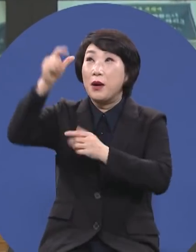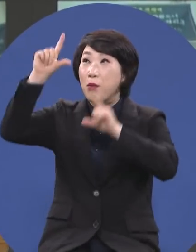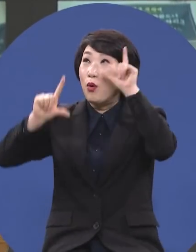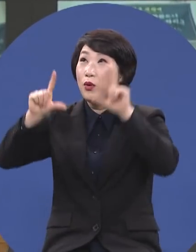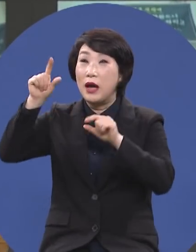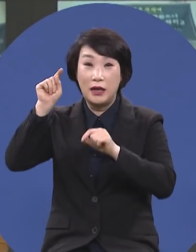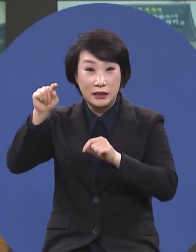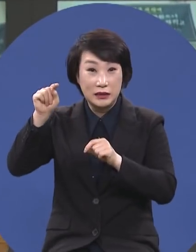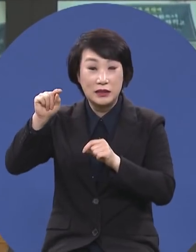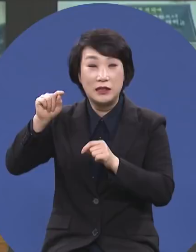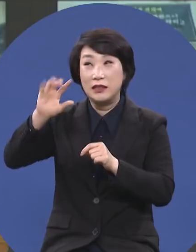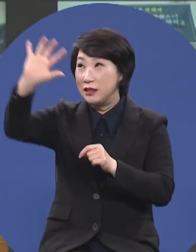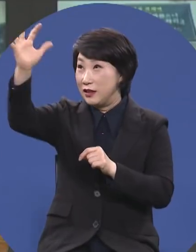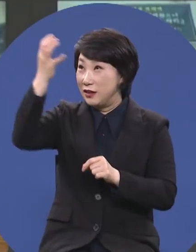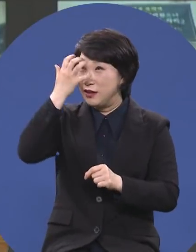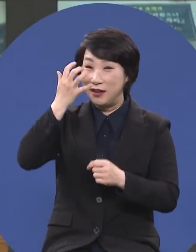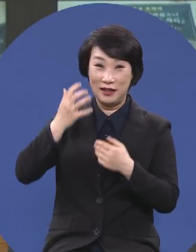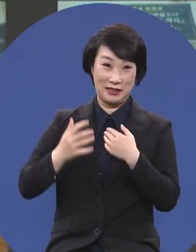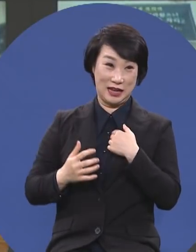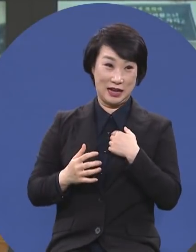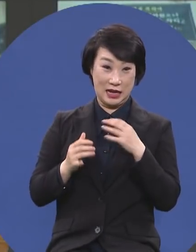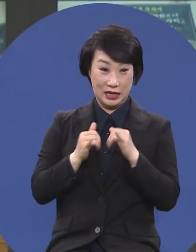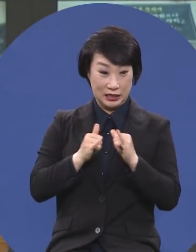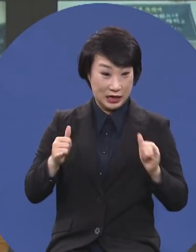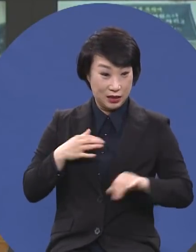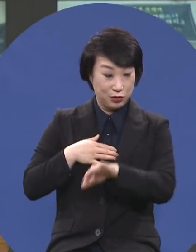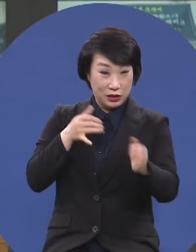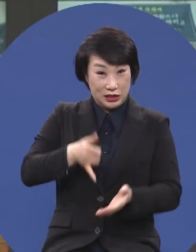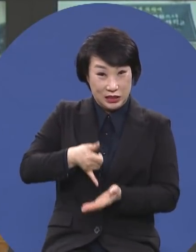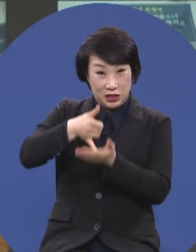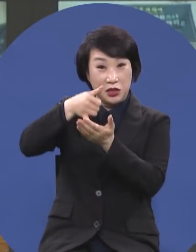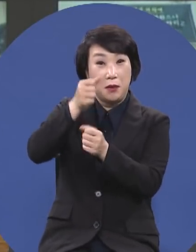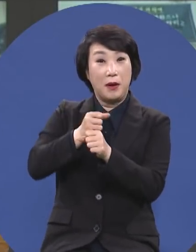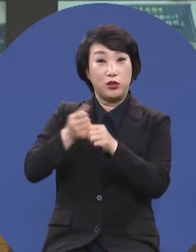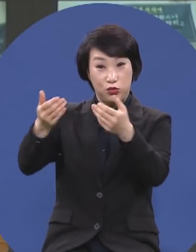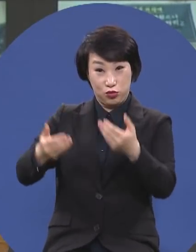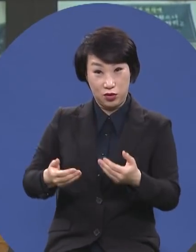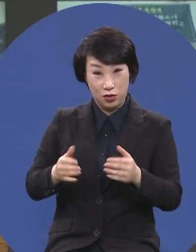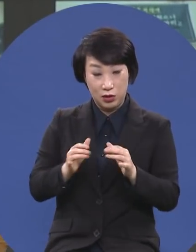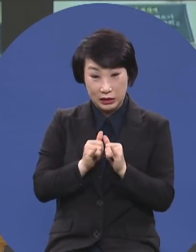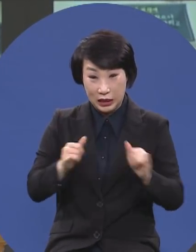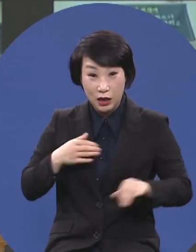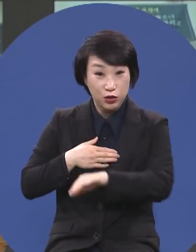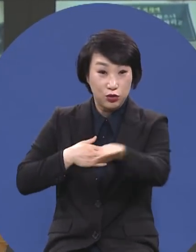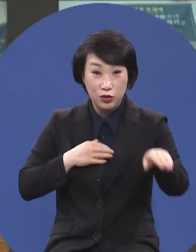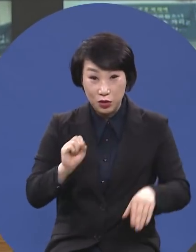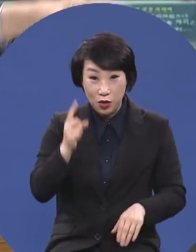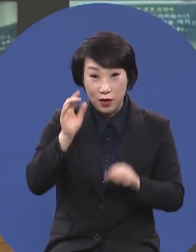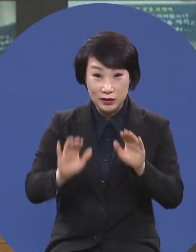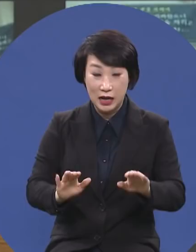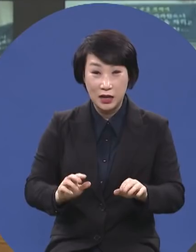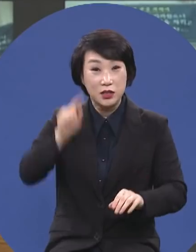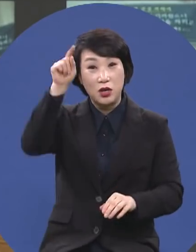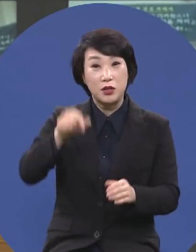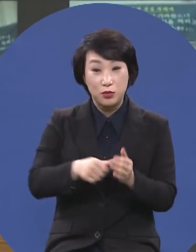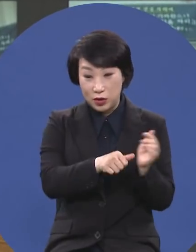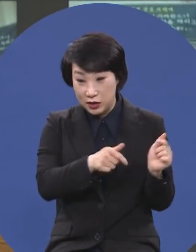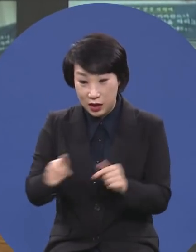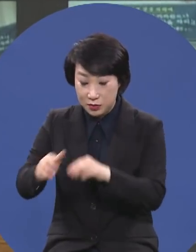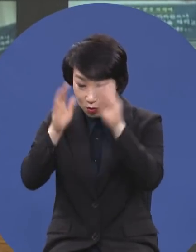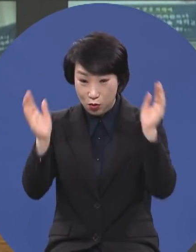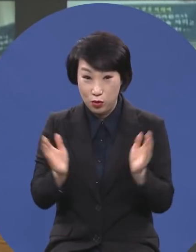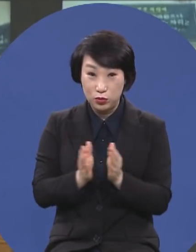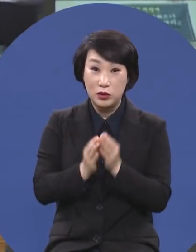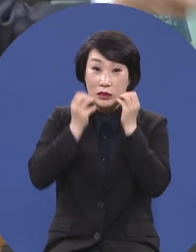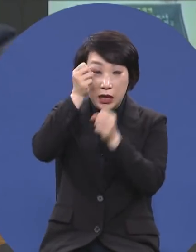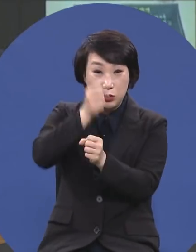형상의 모양을 닮은 인격체로 지으셔서 인간을 통해서 이 천지 만물을